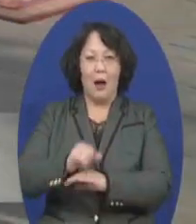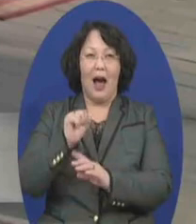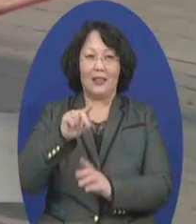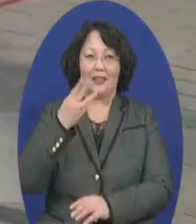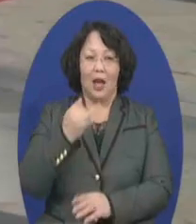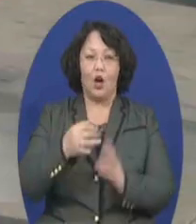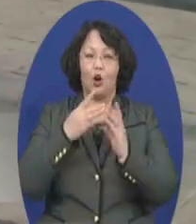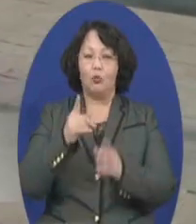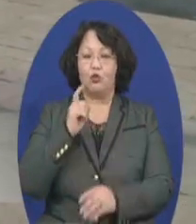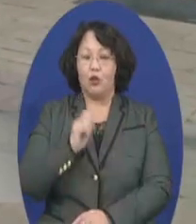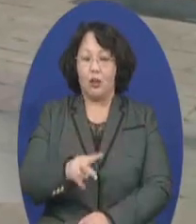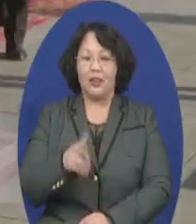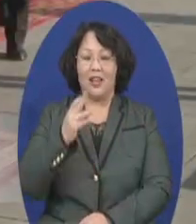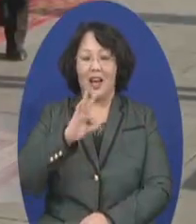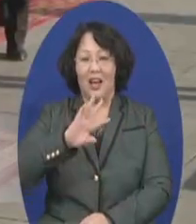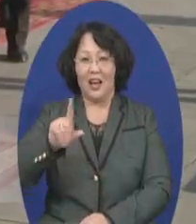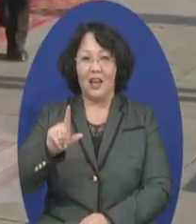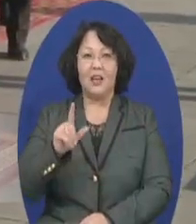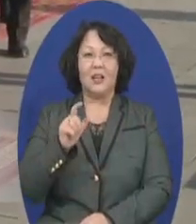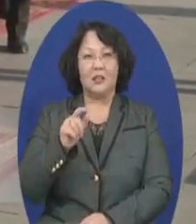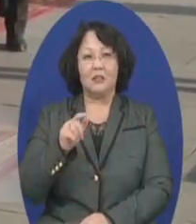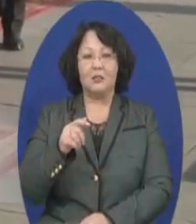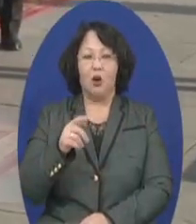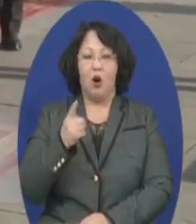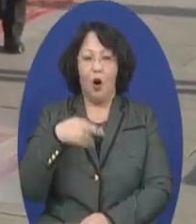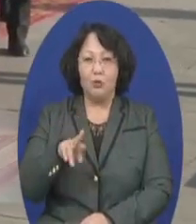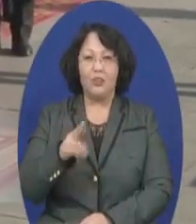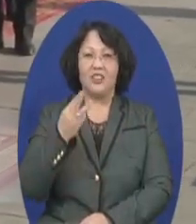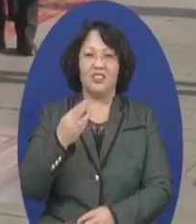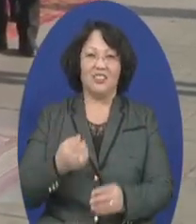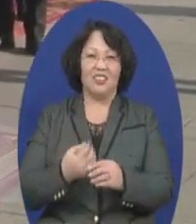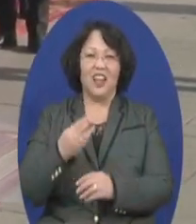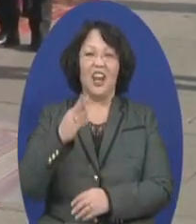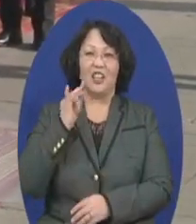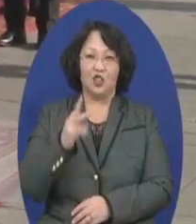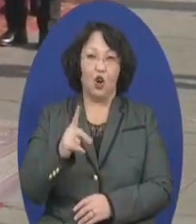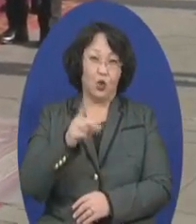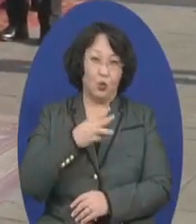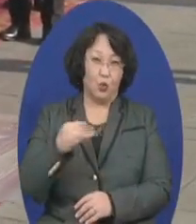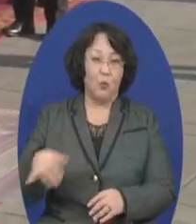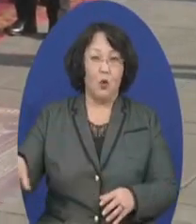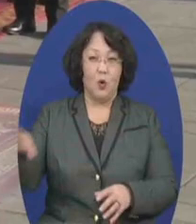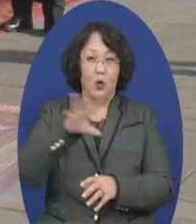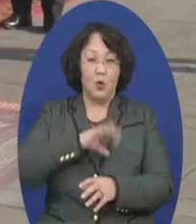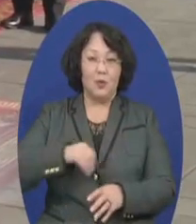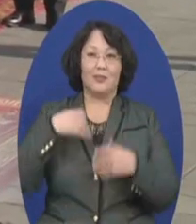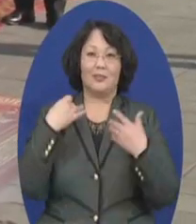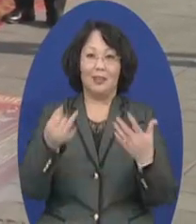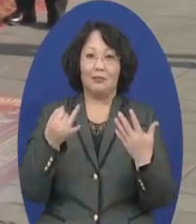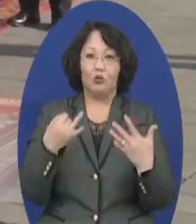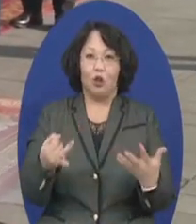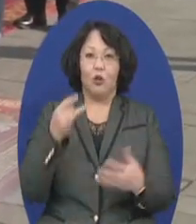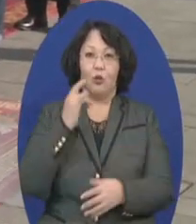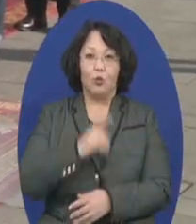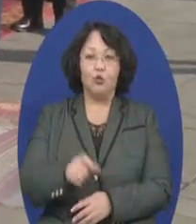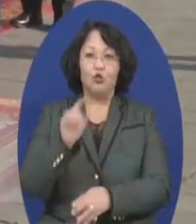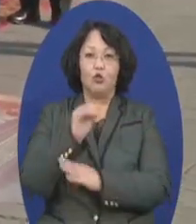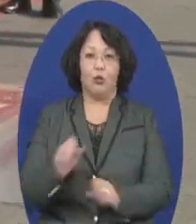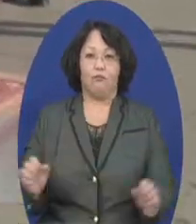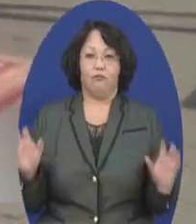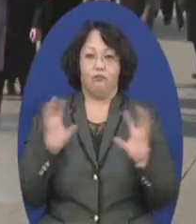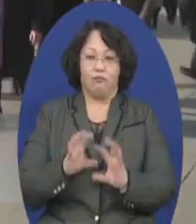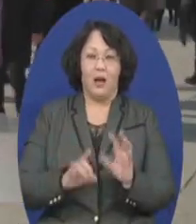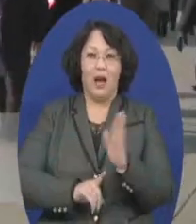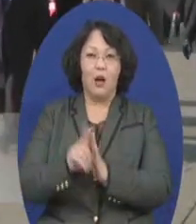Урайнхай хошууд, Дарганг, Ховдын Тариачин хошуу болон Ардын Цэргийн ангиудаас нийтдээ 77 хүн төлөөлөгчөөр оролцжээ.